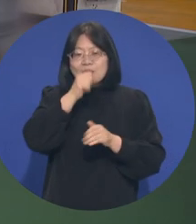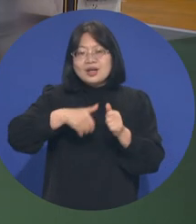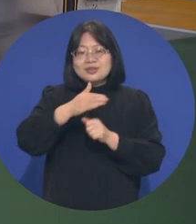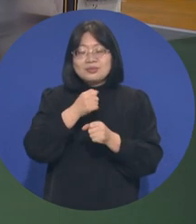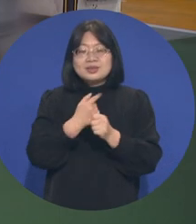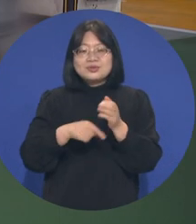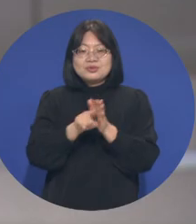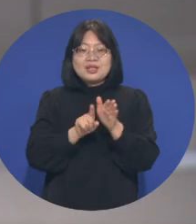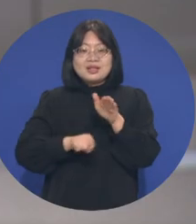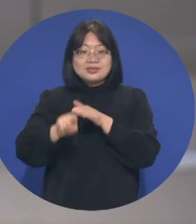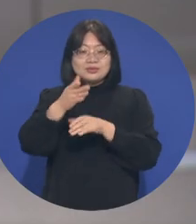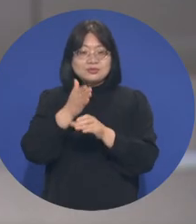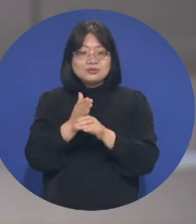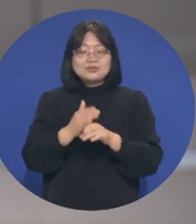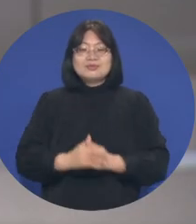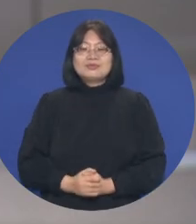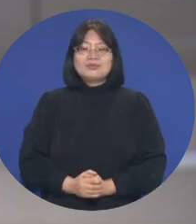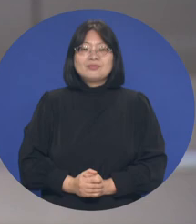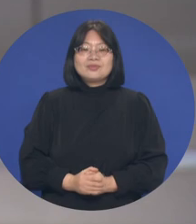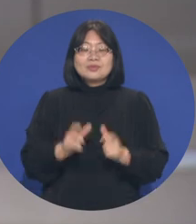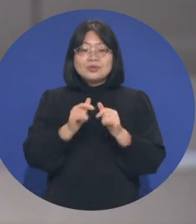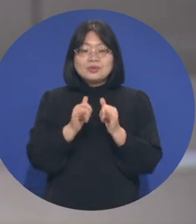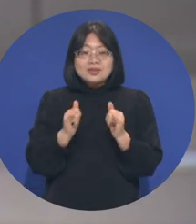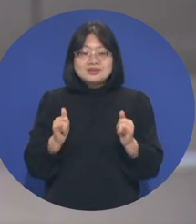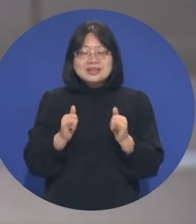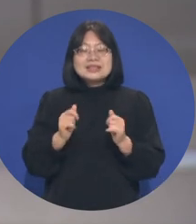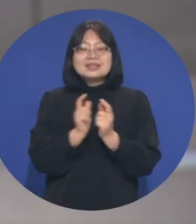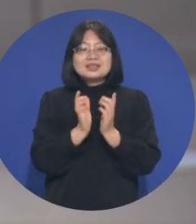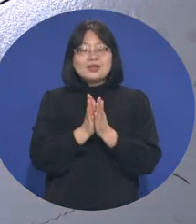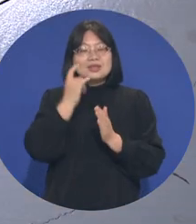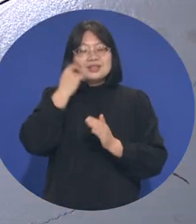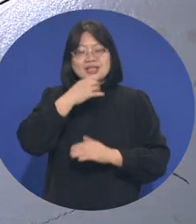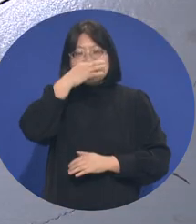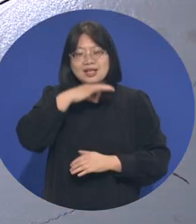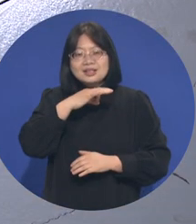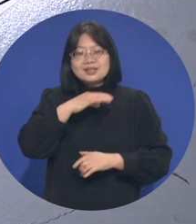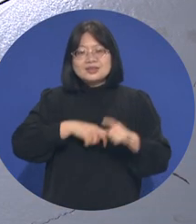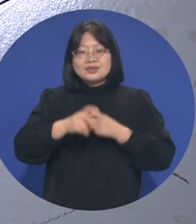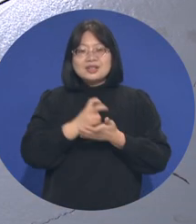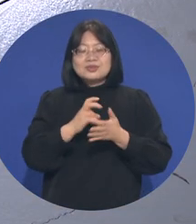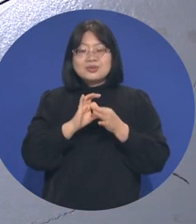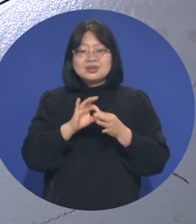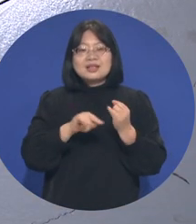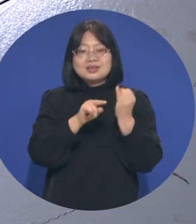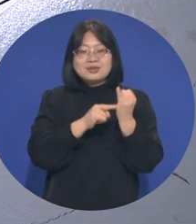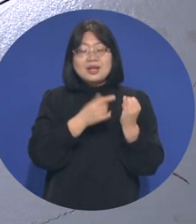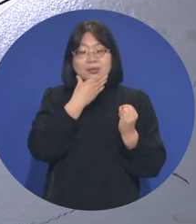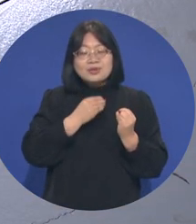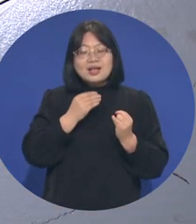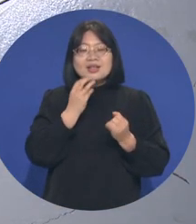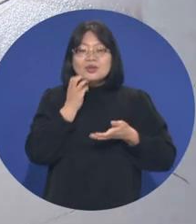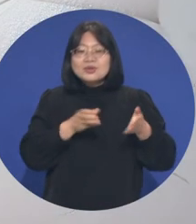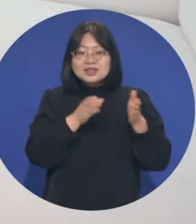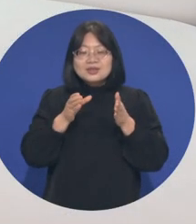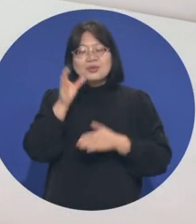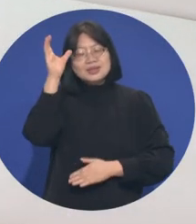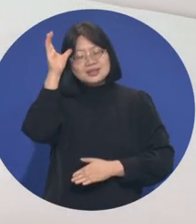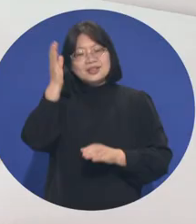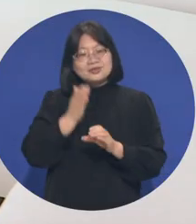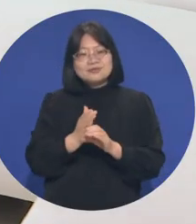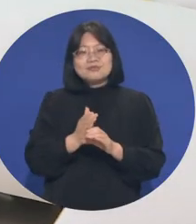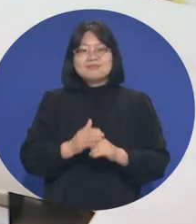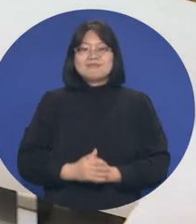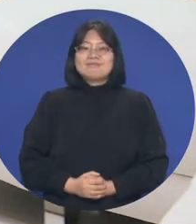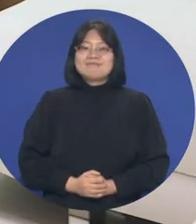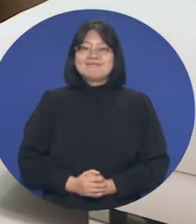조성하기 위해 앞장서고 있습니다 도민 체감형 정책들로 임산부가 행복한 경기도를 기대해 봅니다 GTV 뉴스